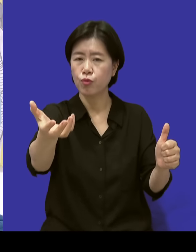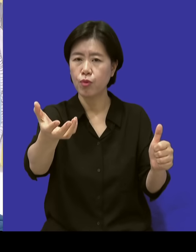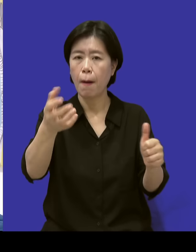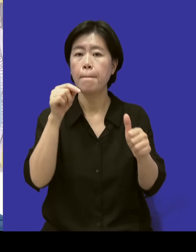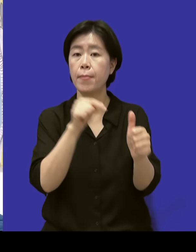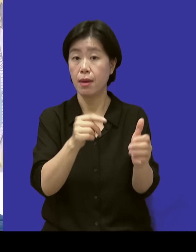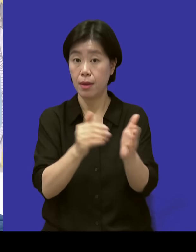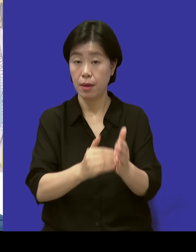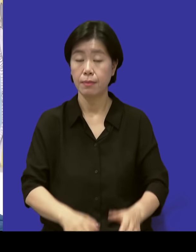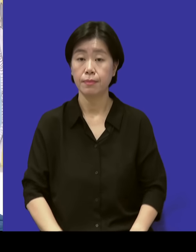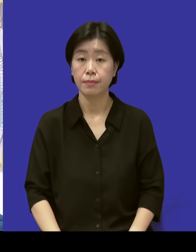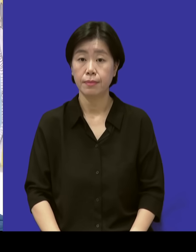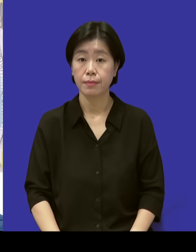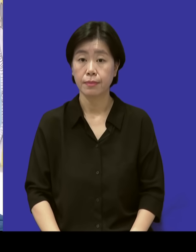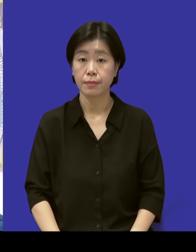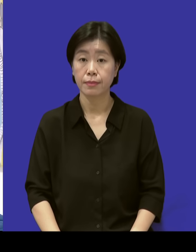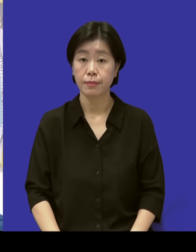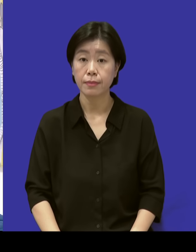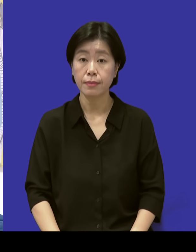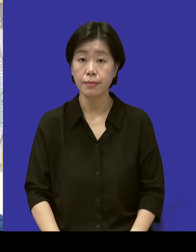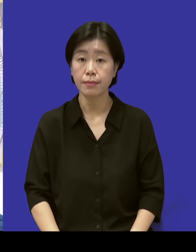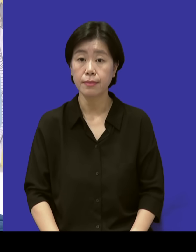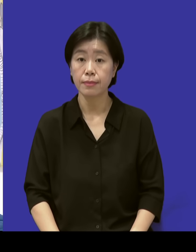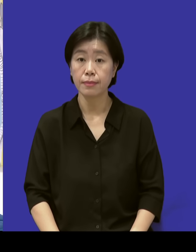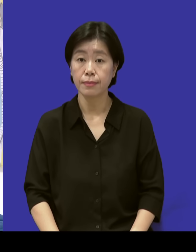근데 이 수용자를